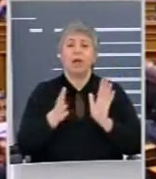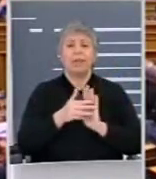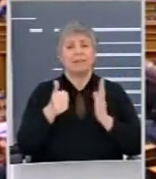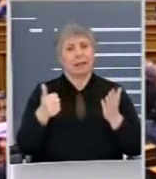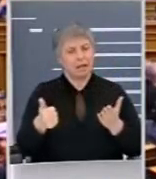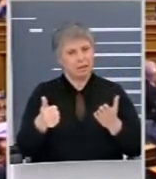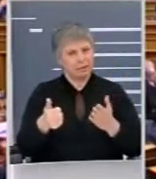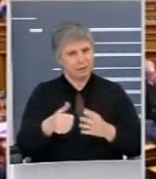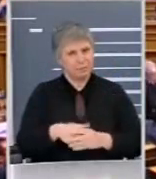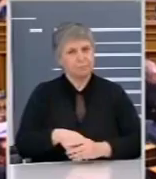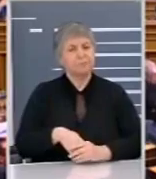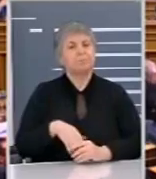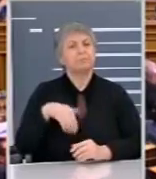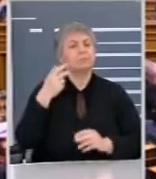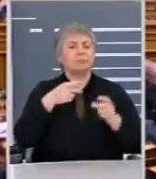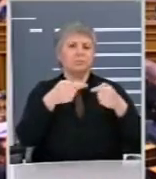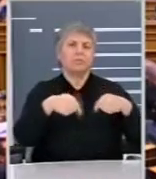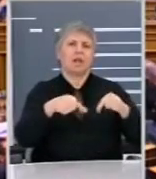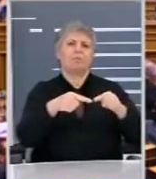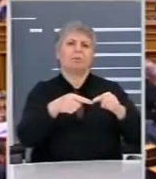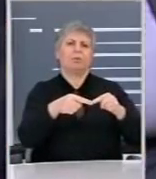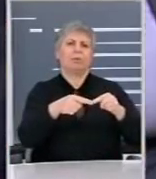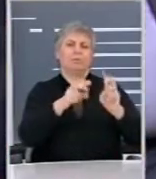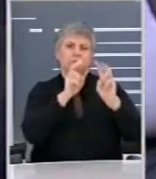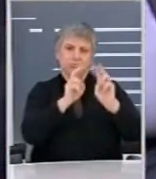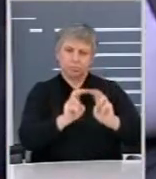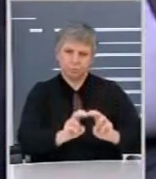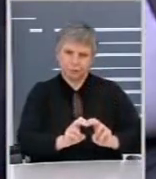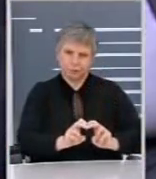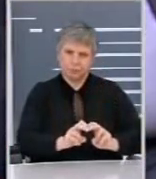Σύσταση και συγκρότηση της Εξεταστικής Επιτροπής.